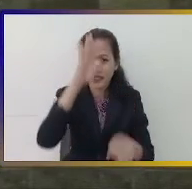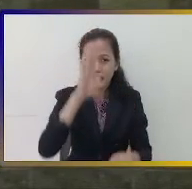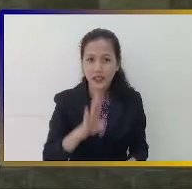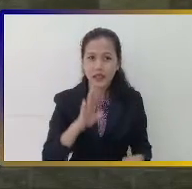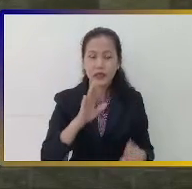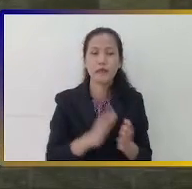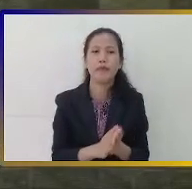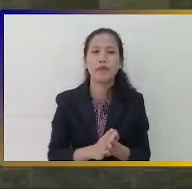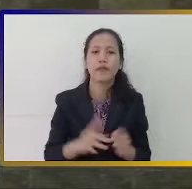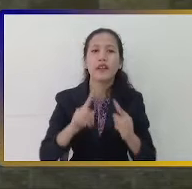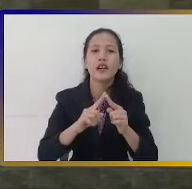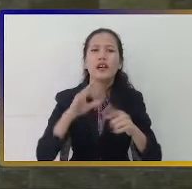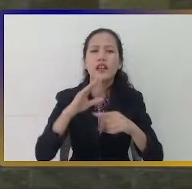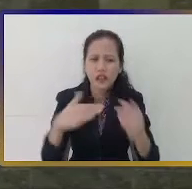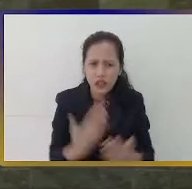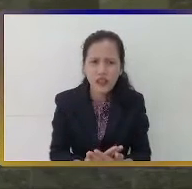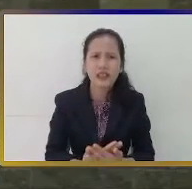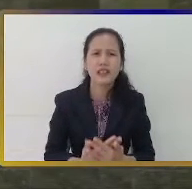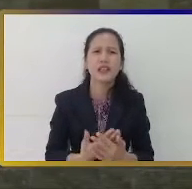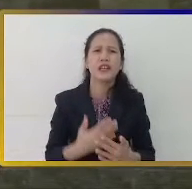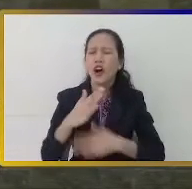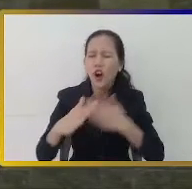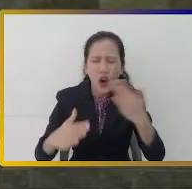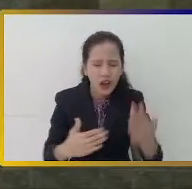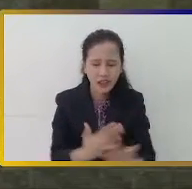Sa lahat po, as in honestly,